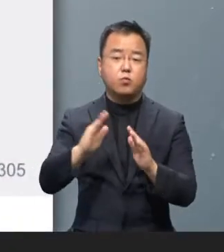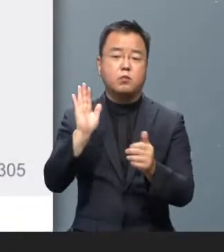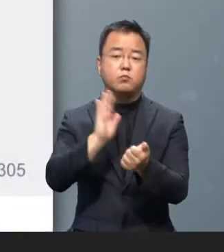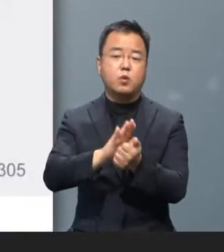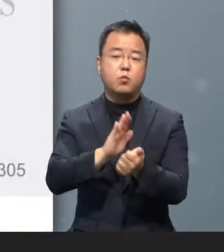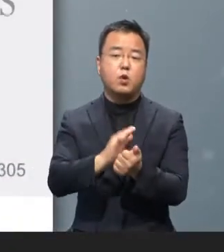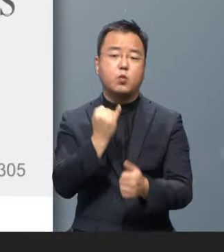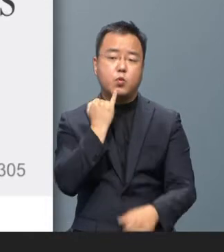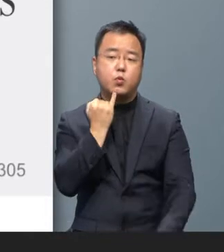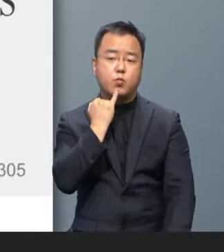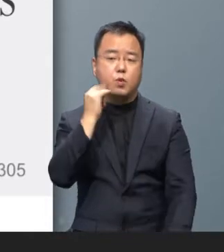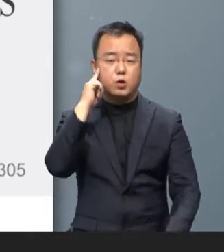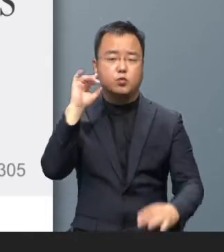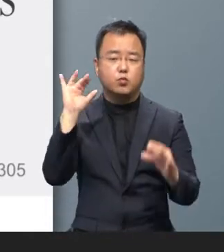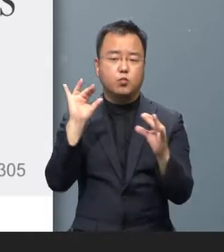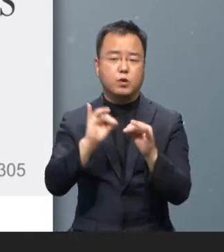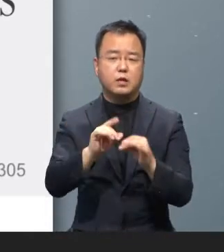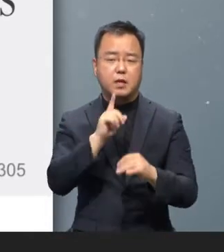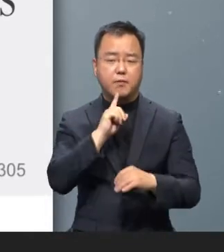출연 배우 류이페이.